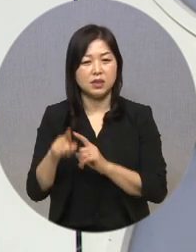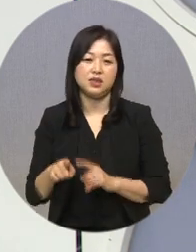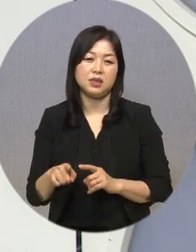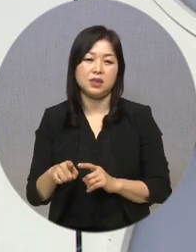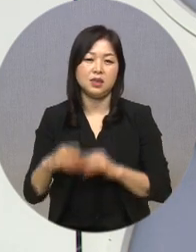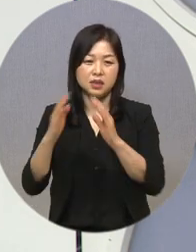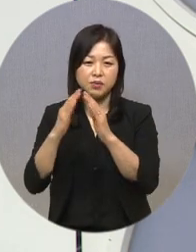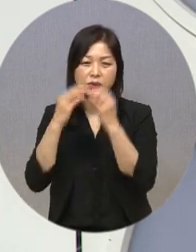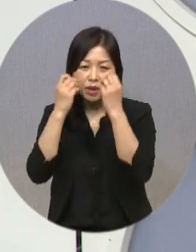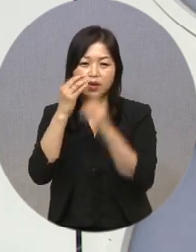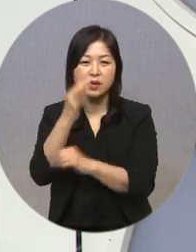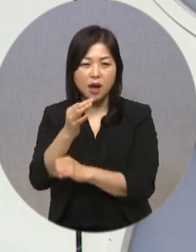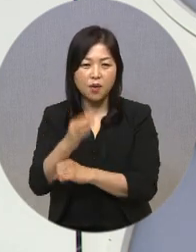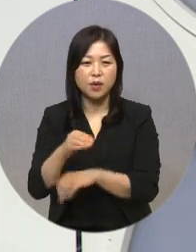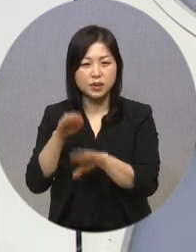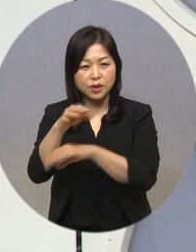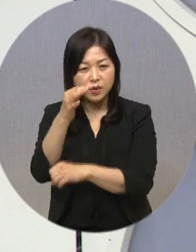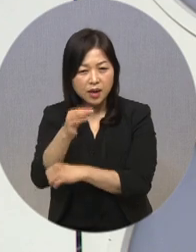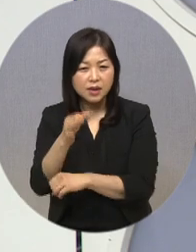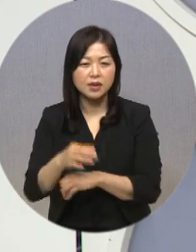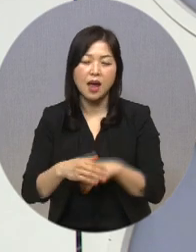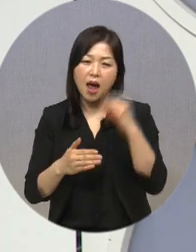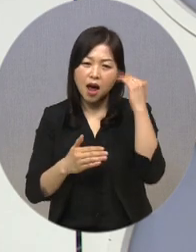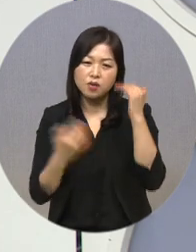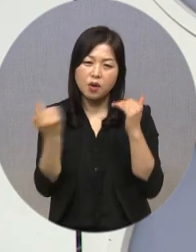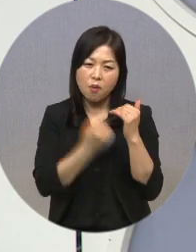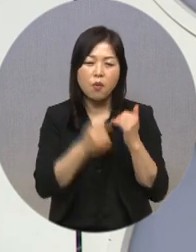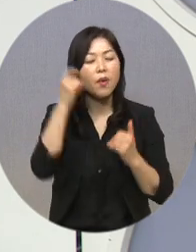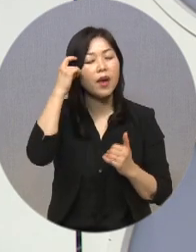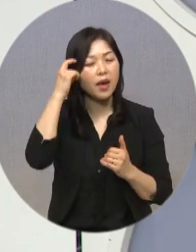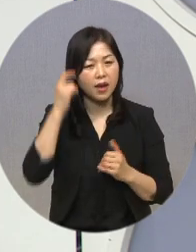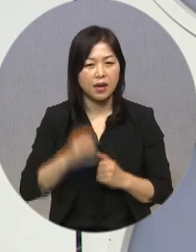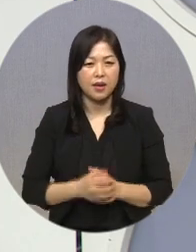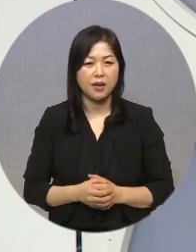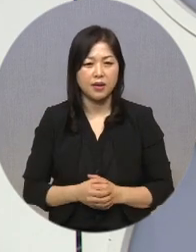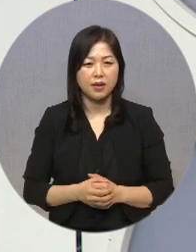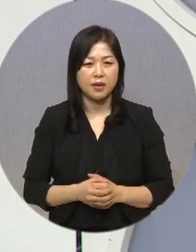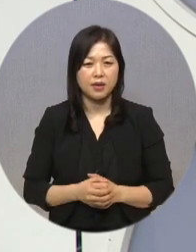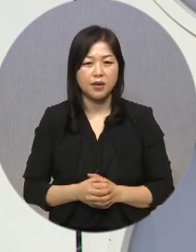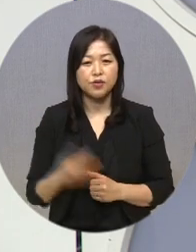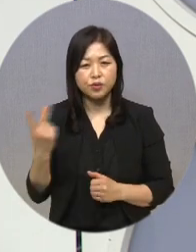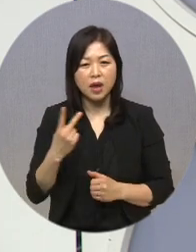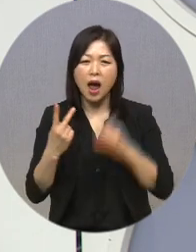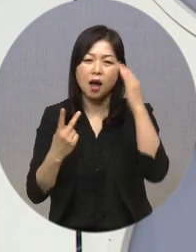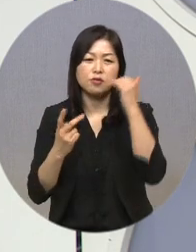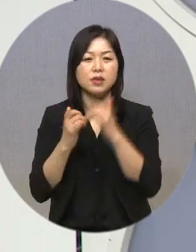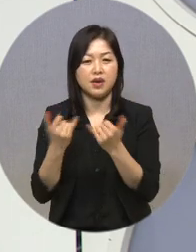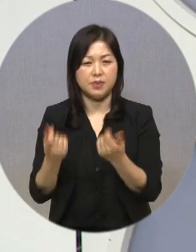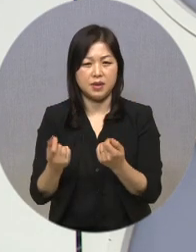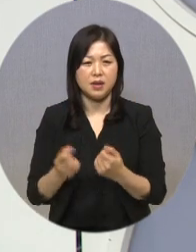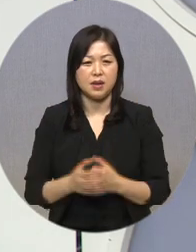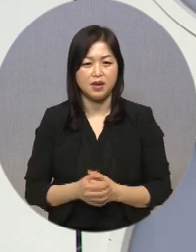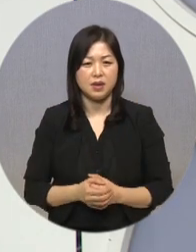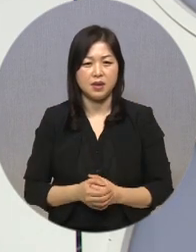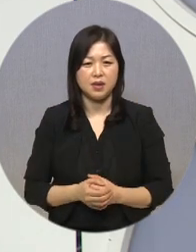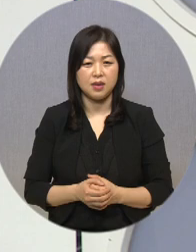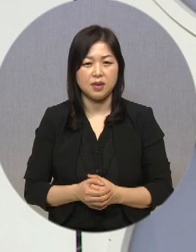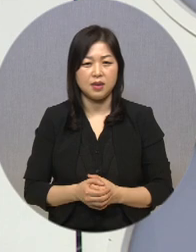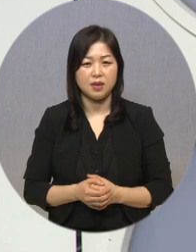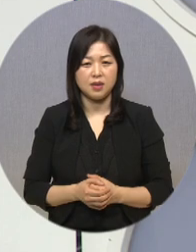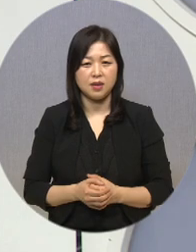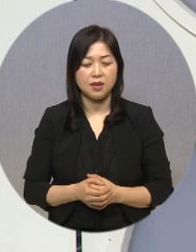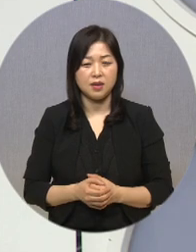산 지 얼마 안 되고 지금 잘 사는데 뭐 때문에 거기 가서 한국 사람 아니냐. 그냥 어렸을